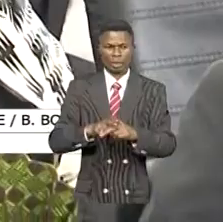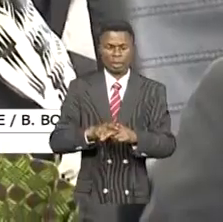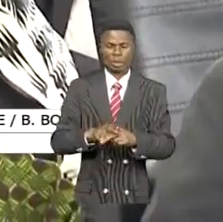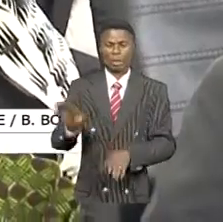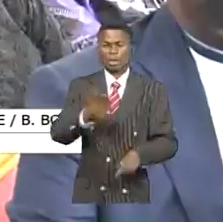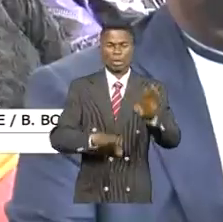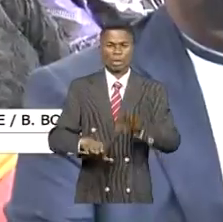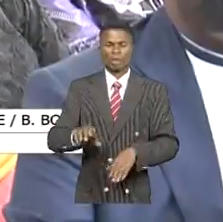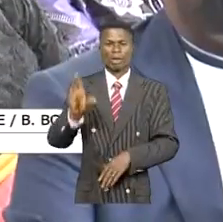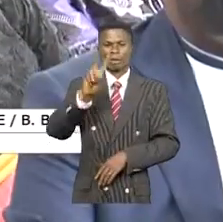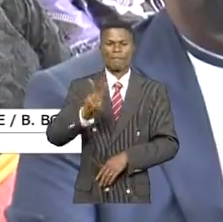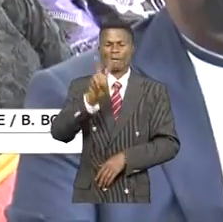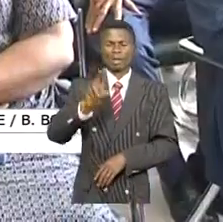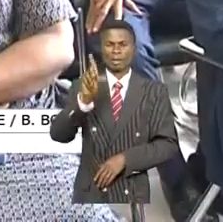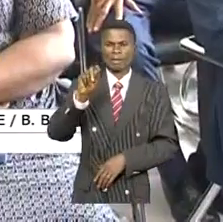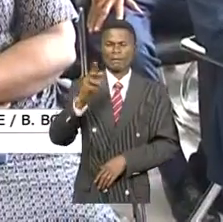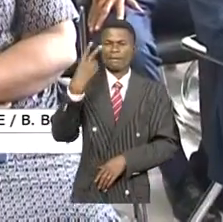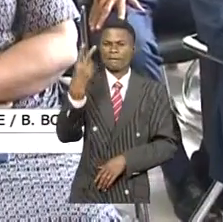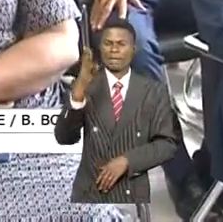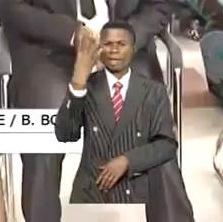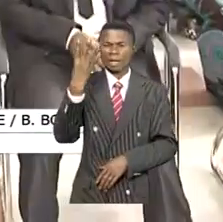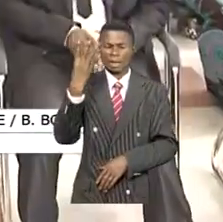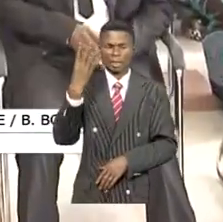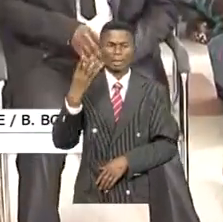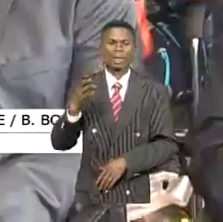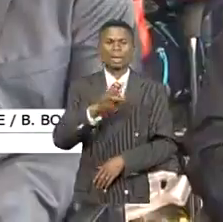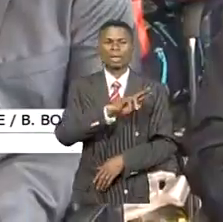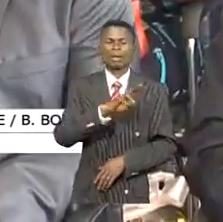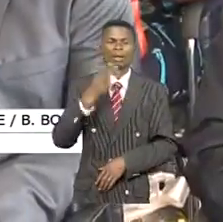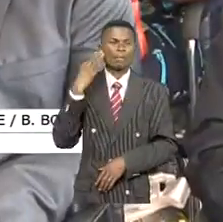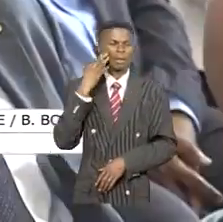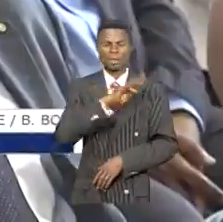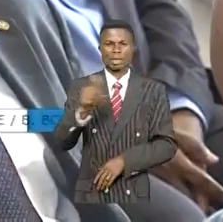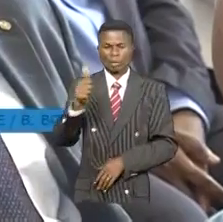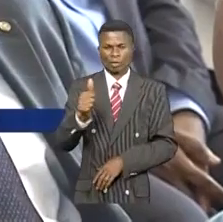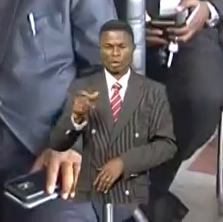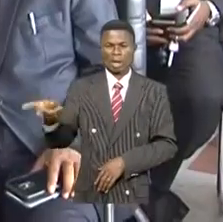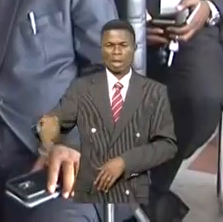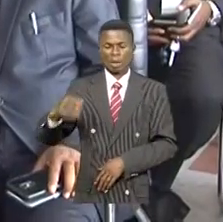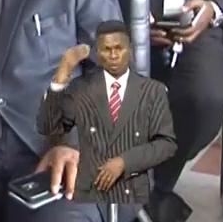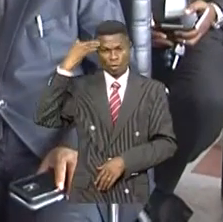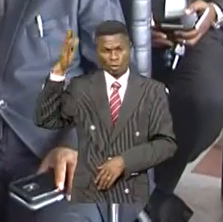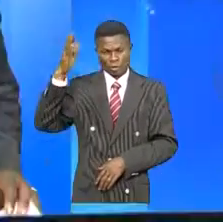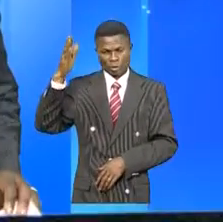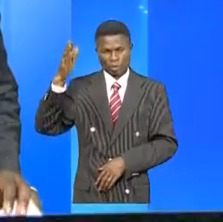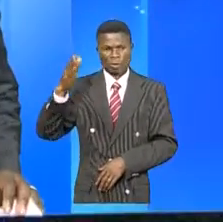le mercredi 24 mars 2021 à Mbandaka, dans la province de l'Équateur, son fief